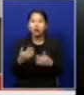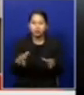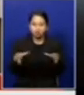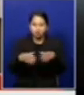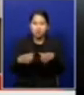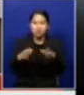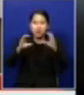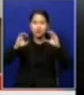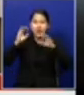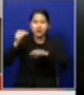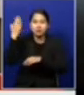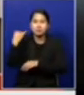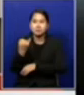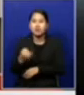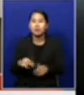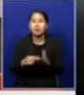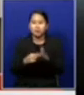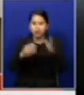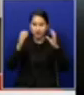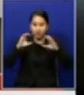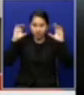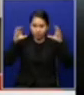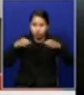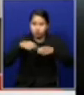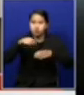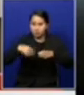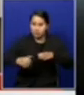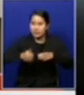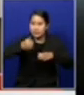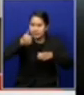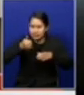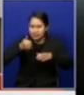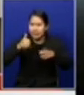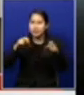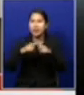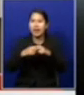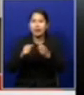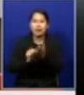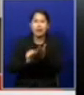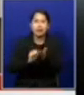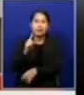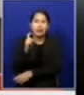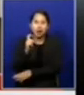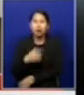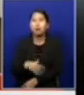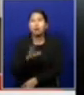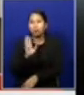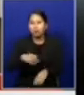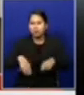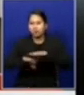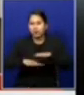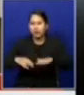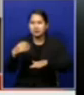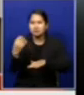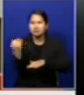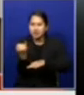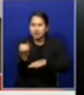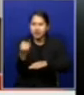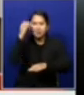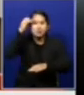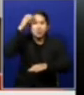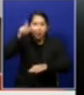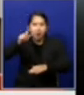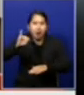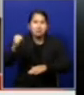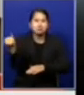บาลของท่านดีหมดประเสริฐสีแก้ปัญหาไม่ได้ตอนนี้ก็บอกว่าข้อมูลแย่ AI หรือปัญญาประดิษฐ์